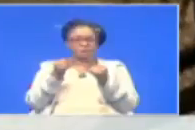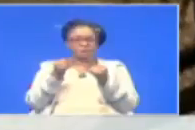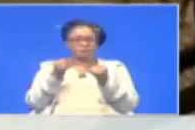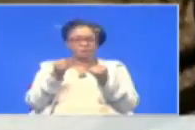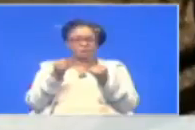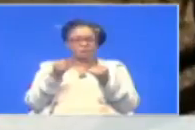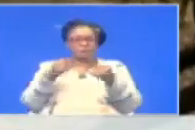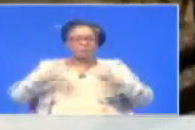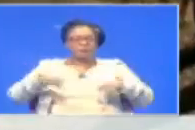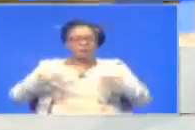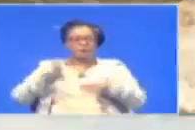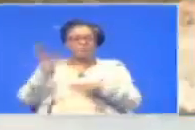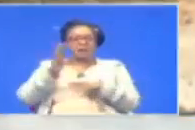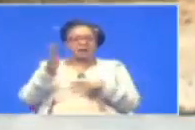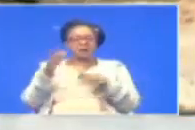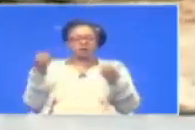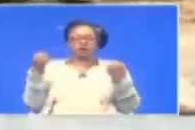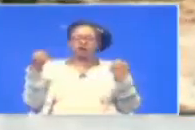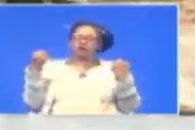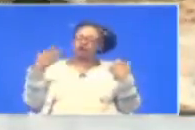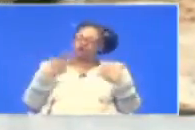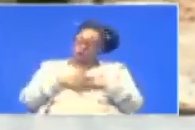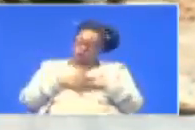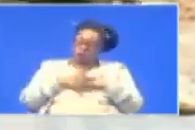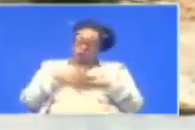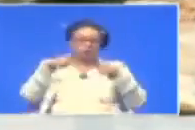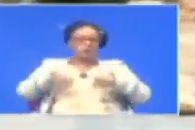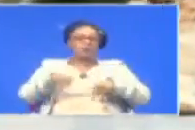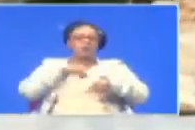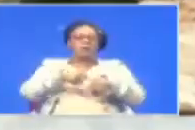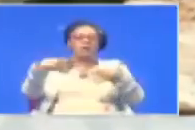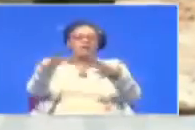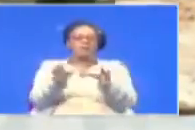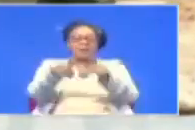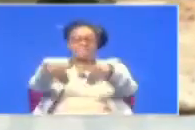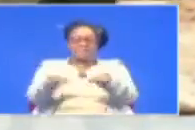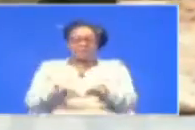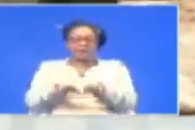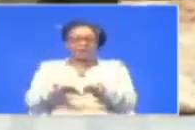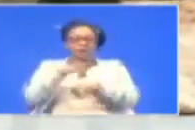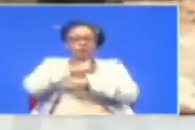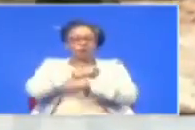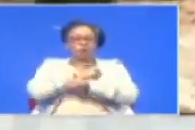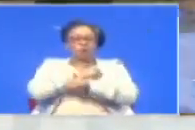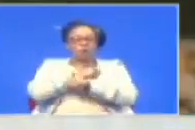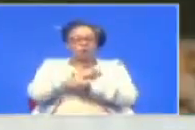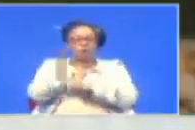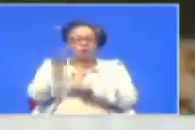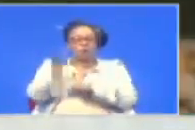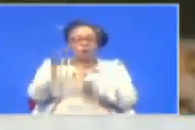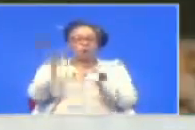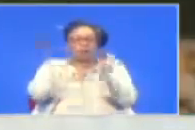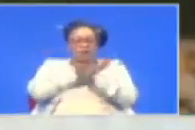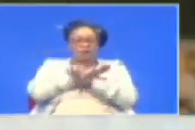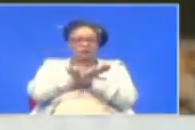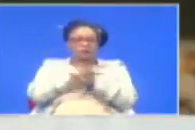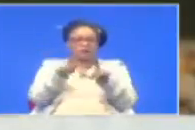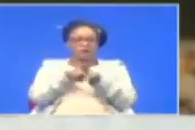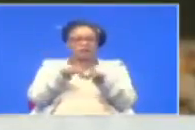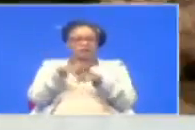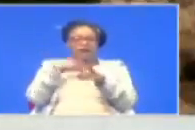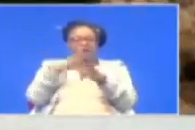Wakazi wa Baringo walipigwa na butwa leo baada ya familia moja kumzika mpendwa wao katika shule ya upili ya Koroto usiku, huku akiweka saruji